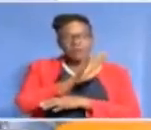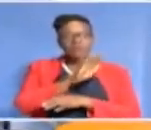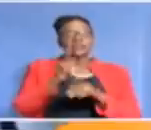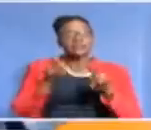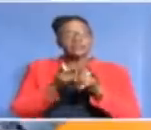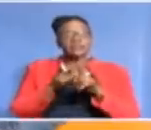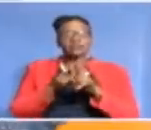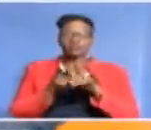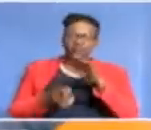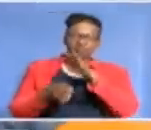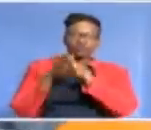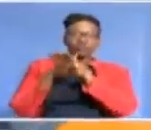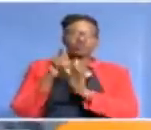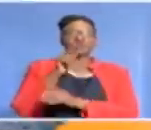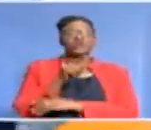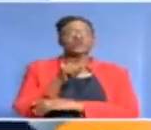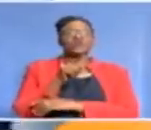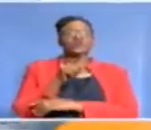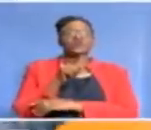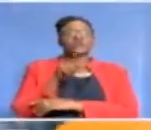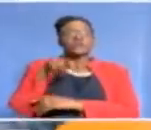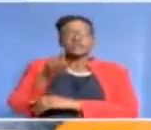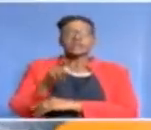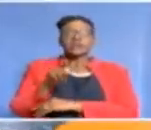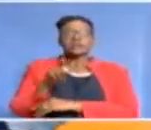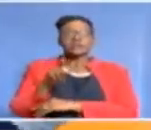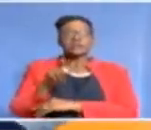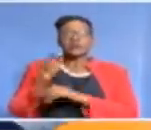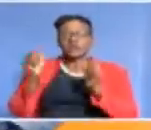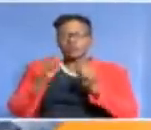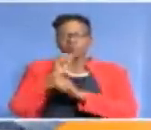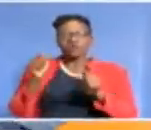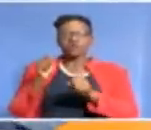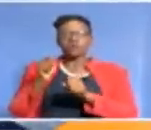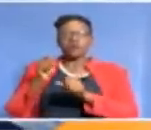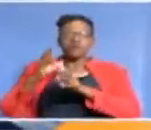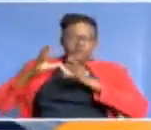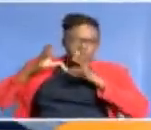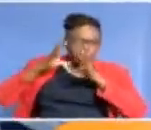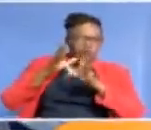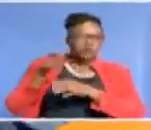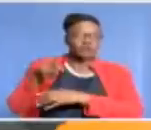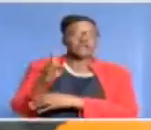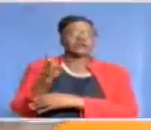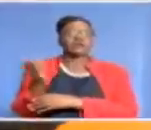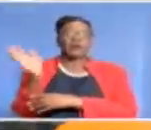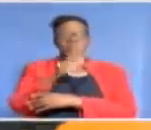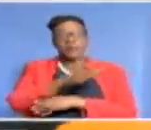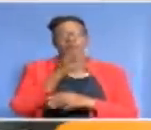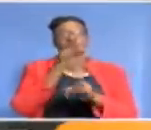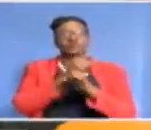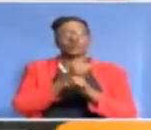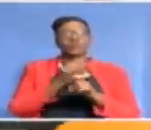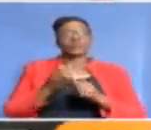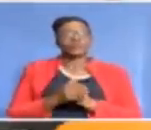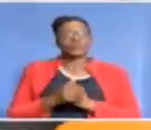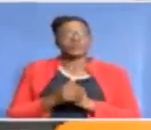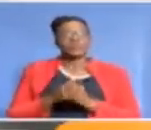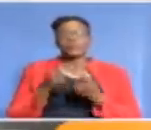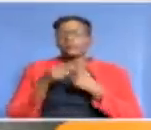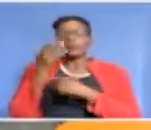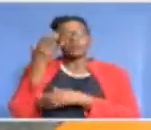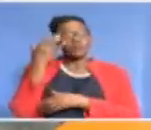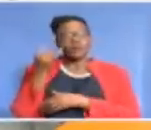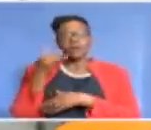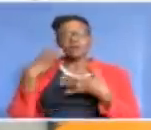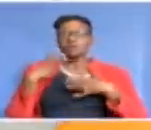you packing, you've got no business to impose yourself on your employer. Lakini mbona Elachi